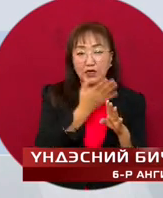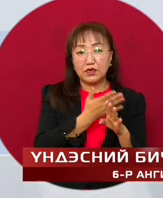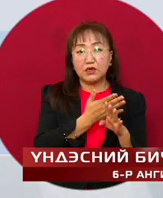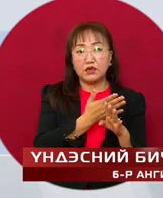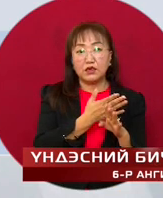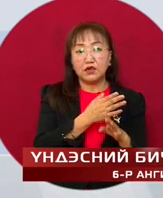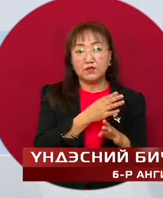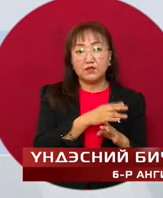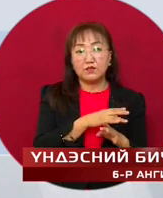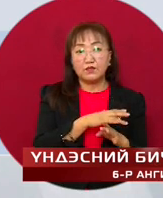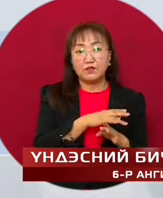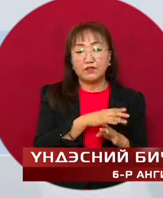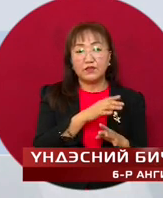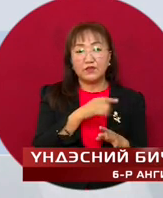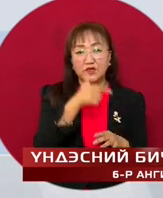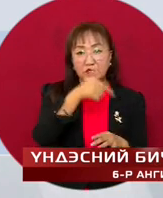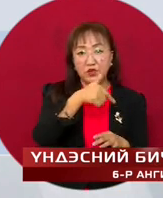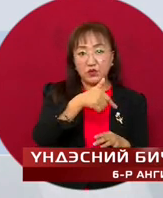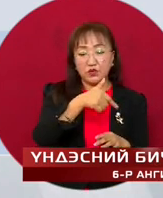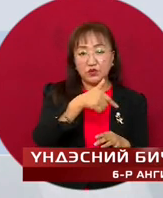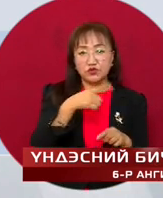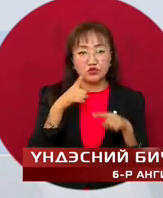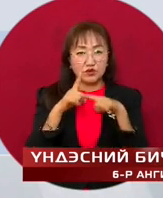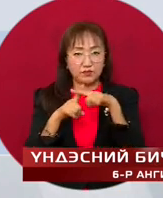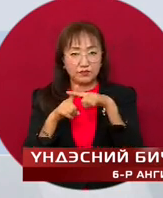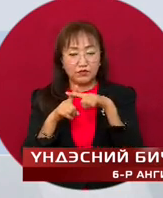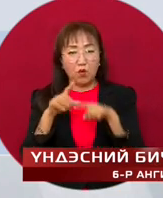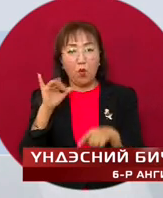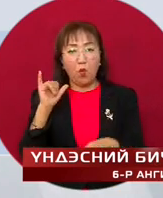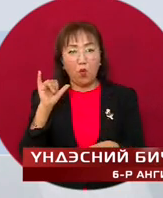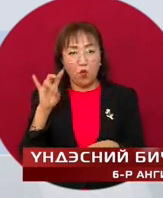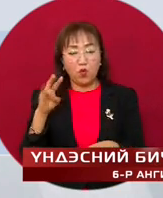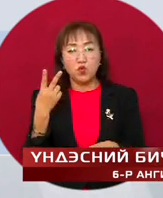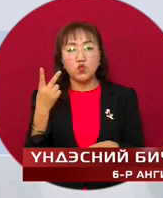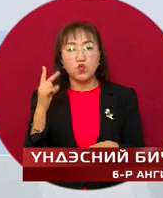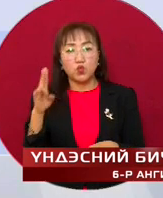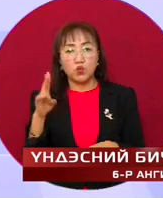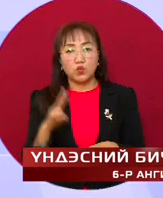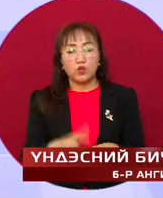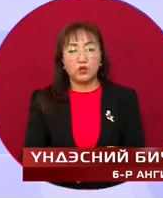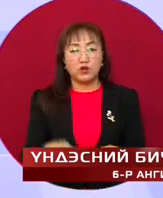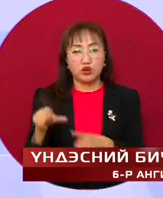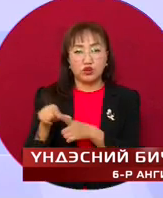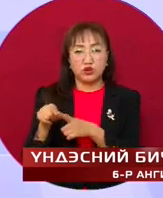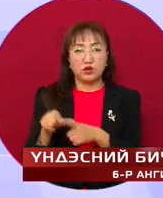Сүүлийн энэс бусад гийгүүлэгчээр төгсөн үгэн уун уун нөхцөлийг залгах нэ. За дараагийн нөхцөл